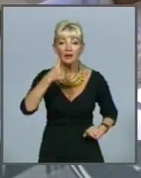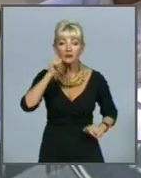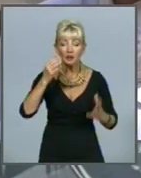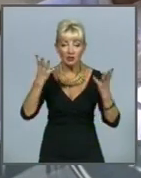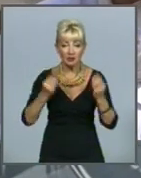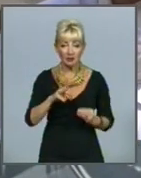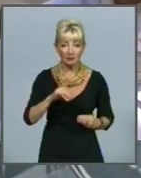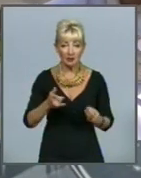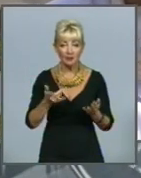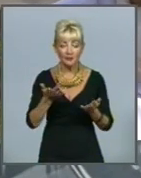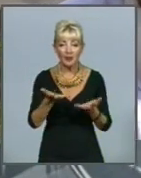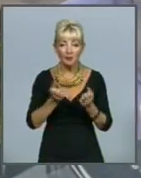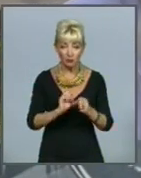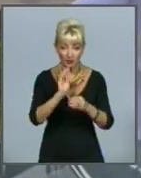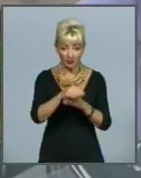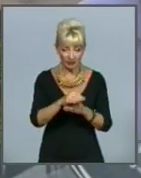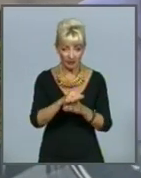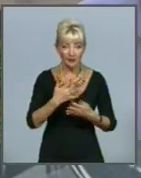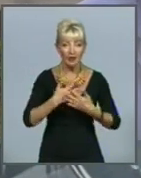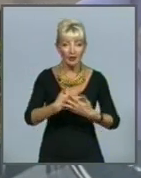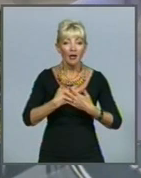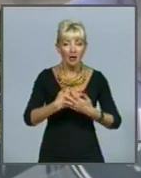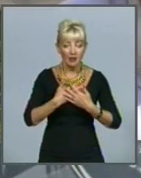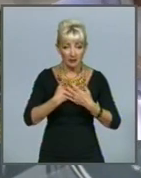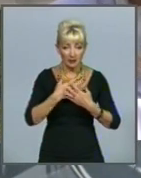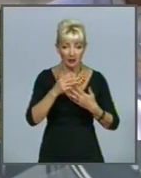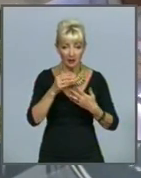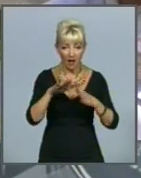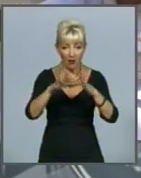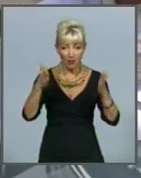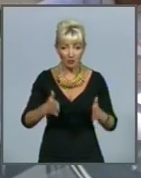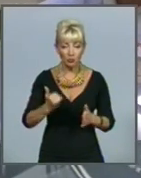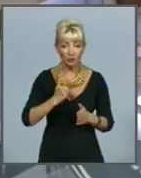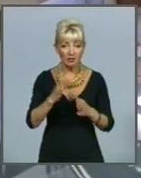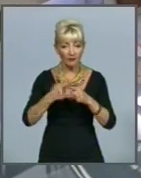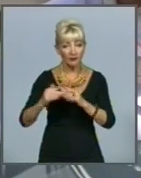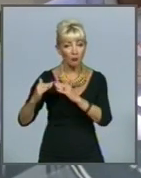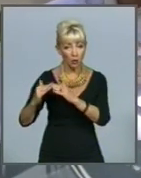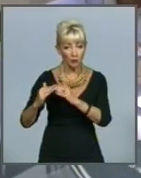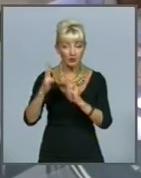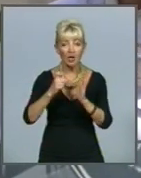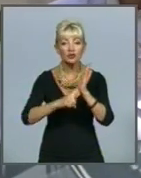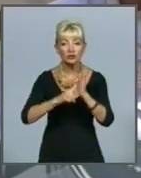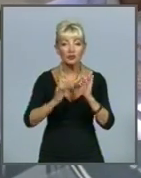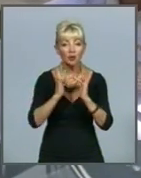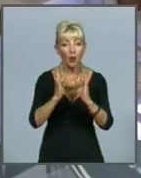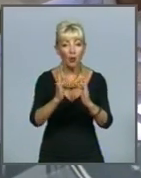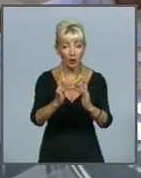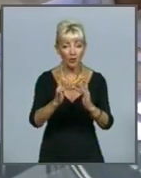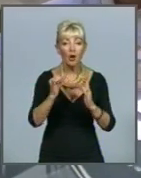поставку дополнительно дыхательной аппаратуры. И у нас в этом корпусе на 60 коек у нас уже 15 аппаратов